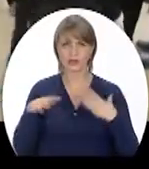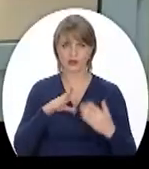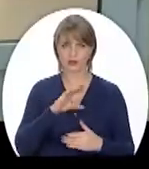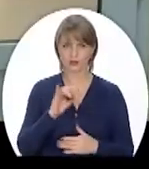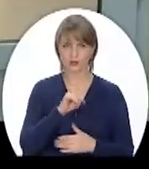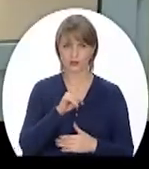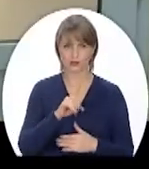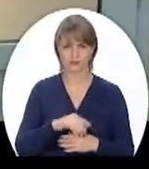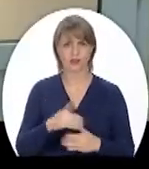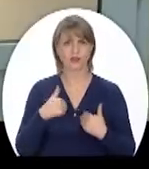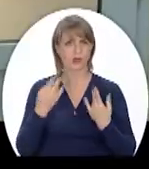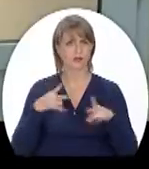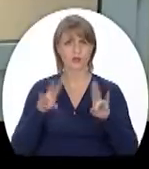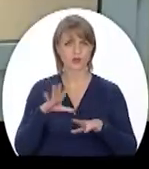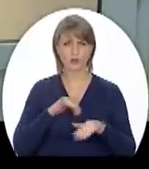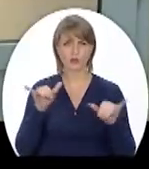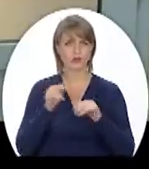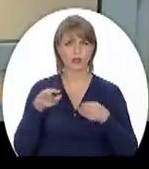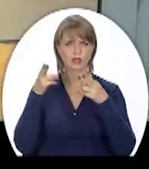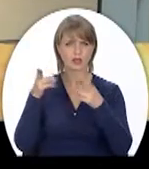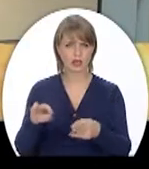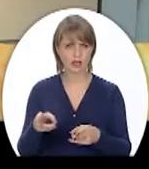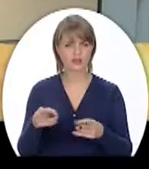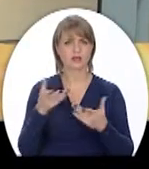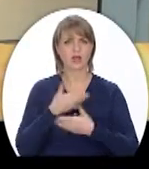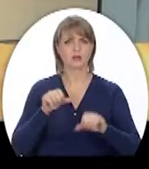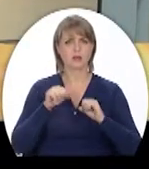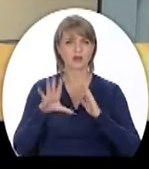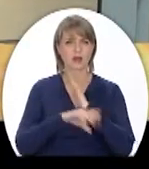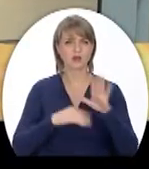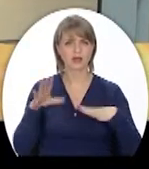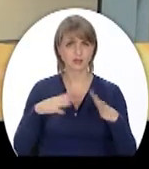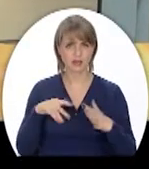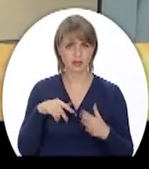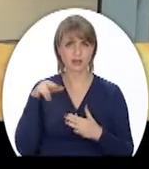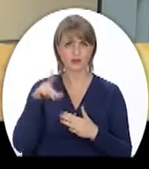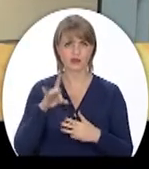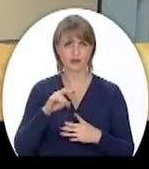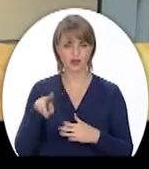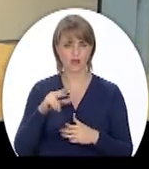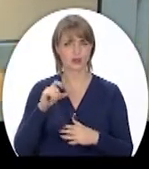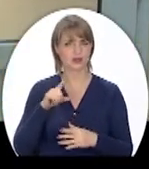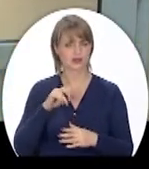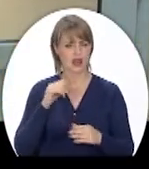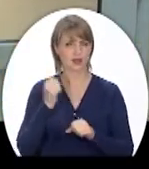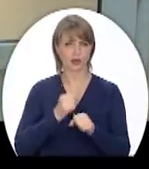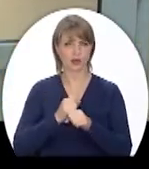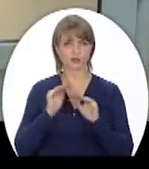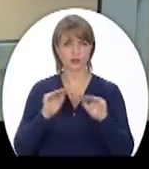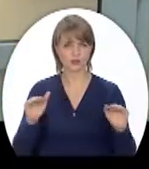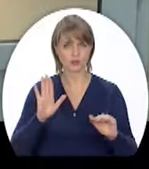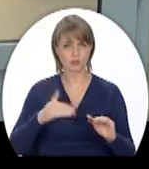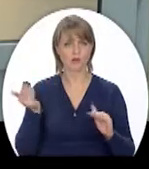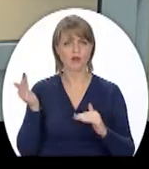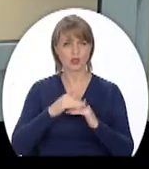ТЮЗе. Нам не нужно было никуда ездить. То есть мы могли после репетиции пойти в репзале, поработать с ребятишками и потом